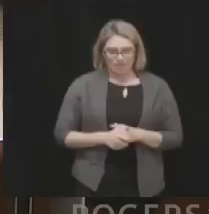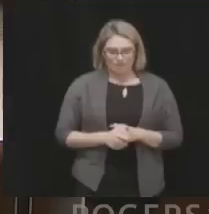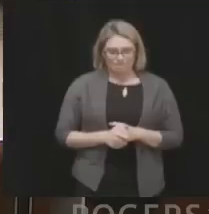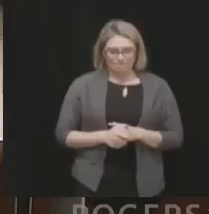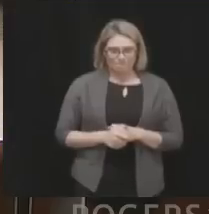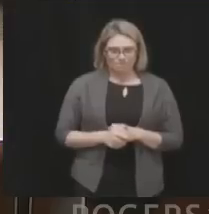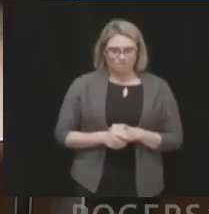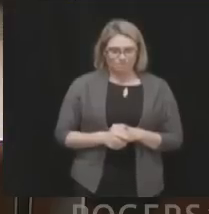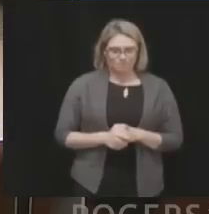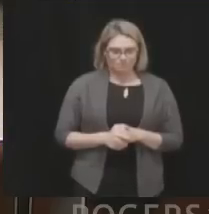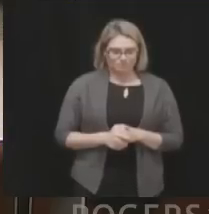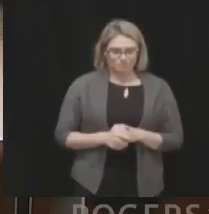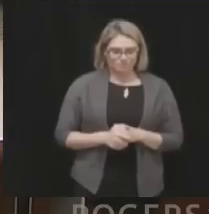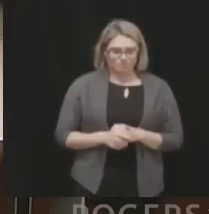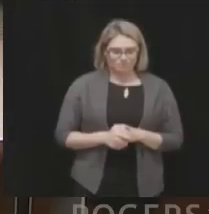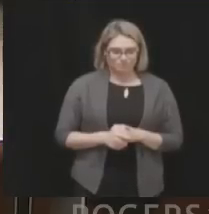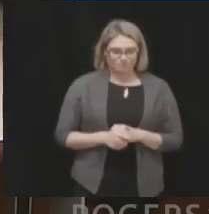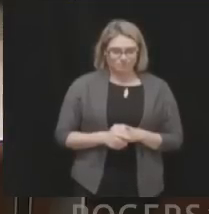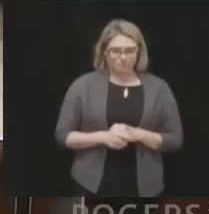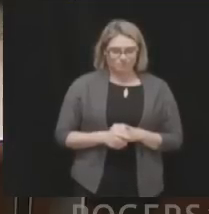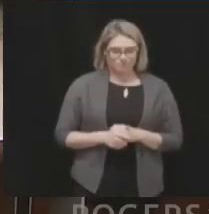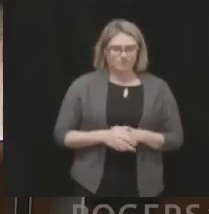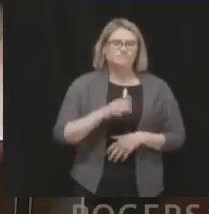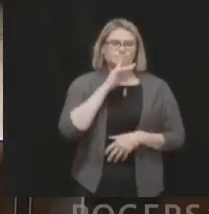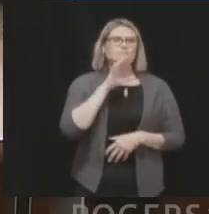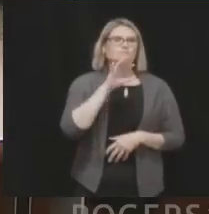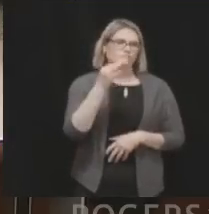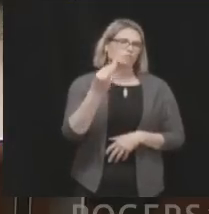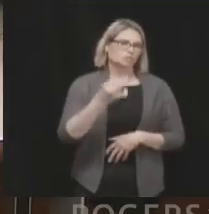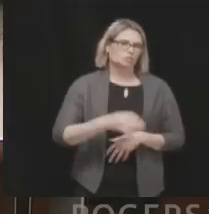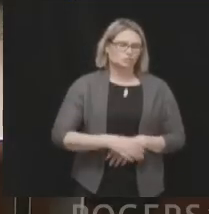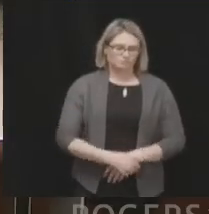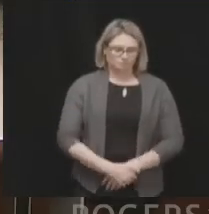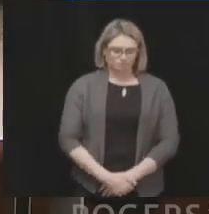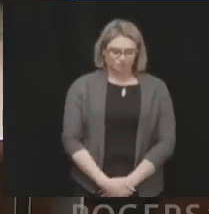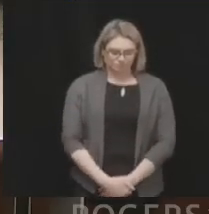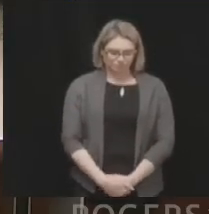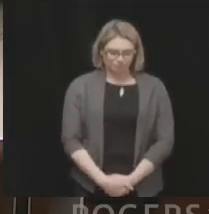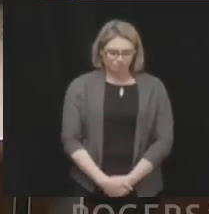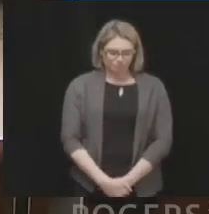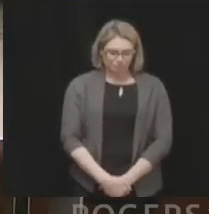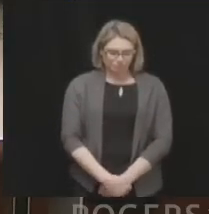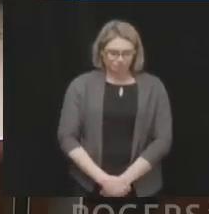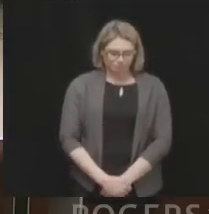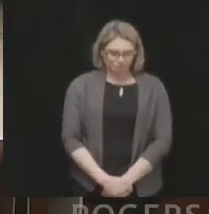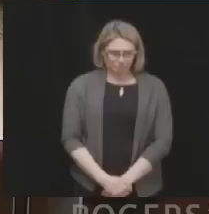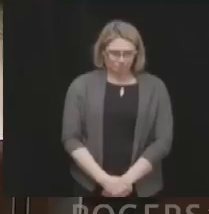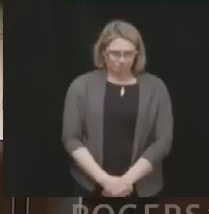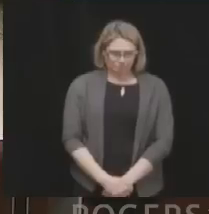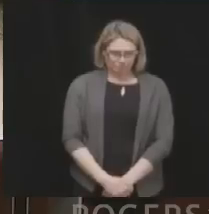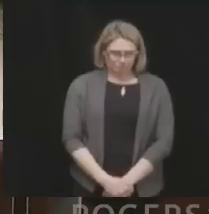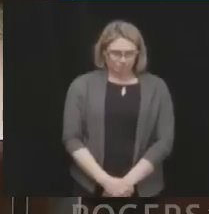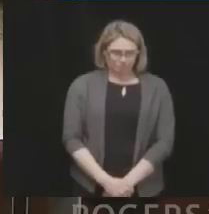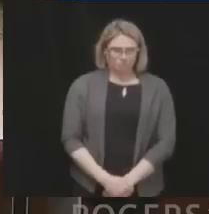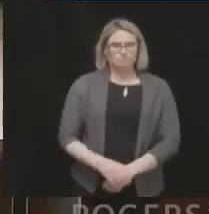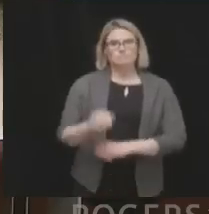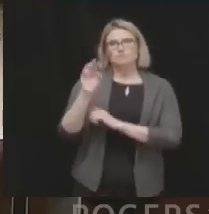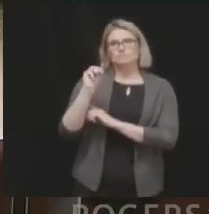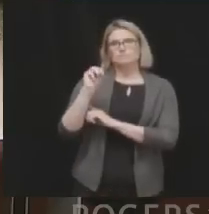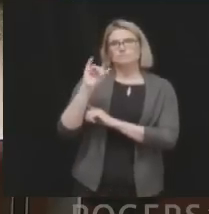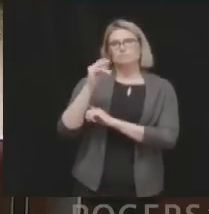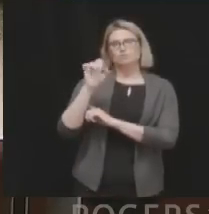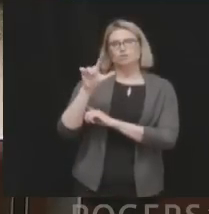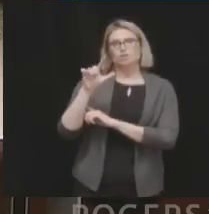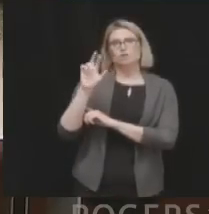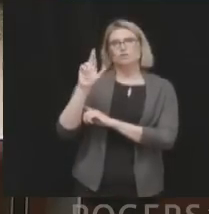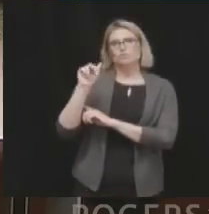Bruce. J'aimerais que vous nous décriviez, pour le bénéfice de nos auditeurs et de tout le monde, ce que c'est deux unités